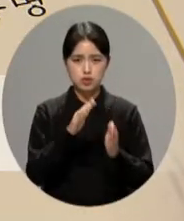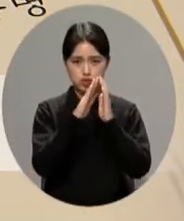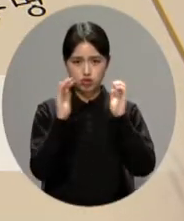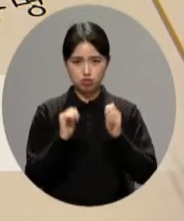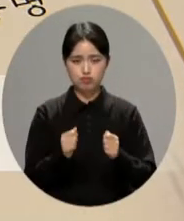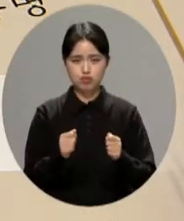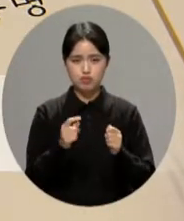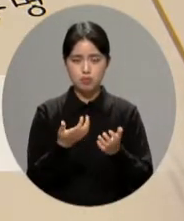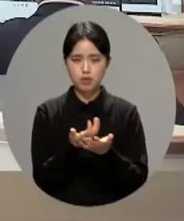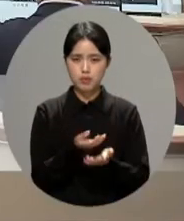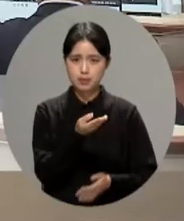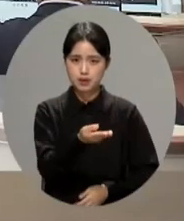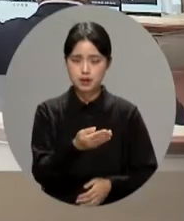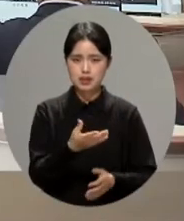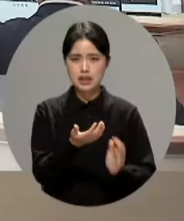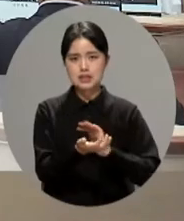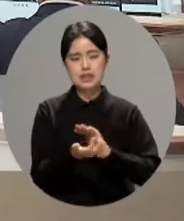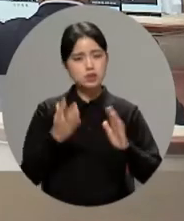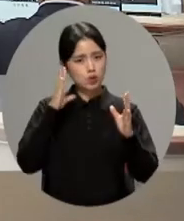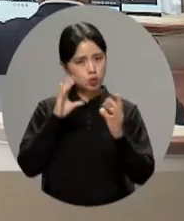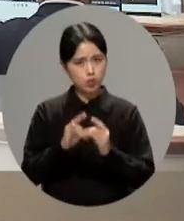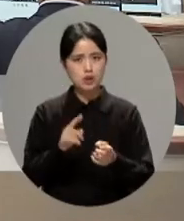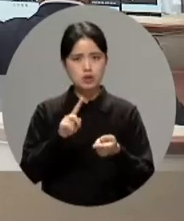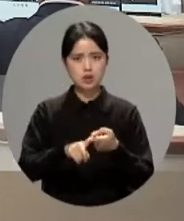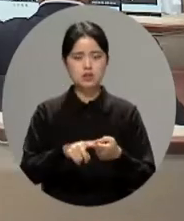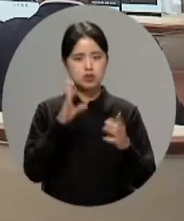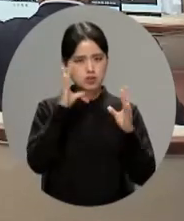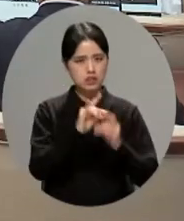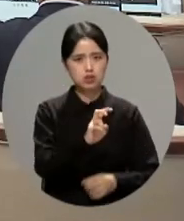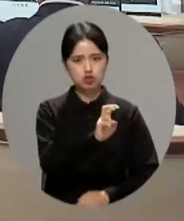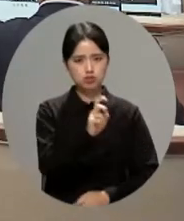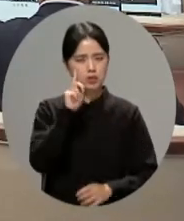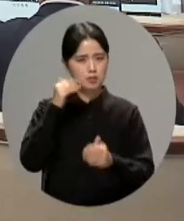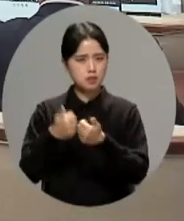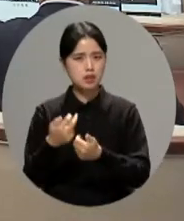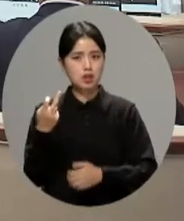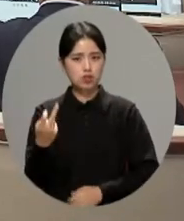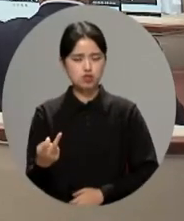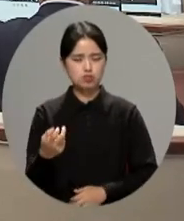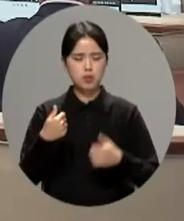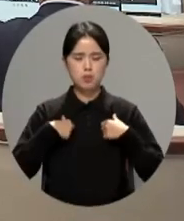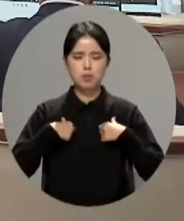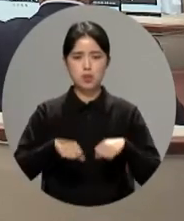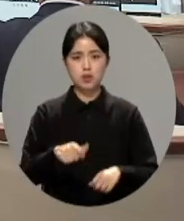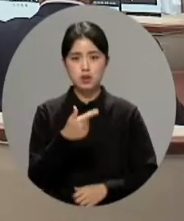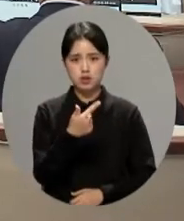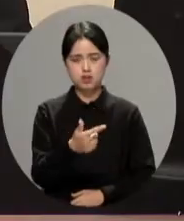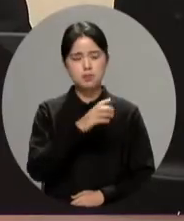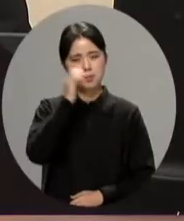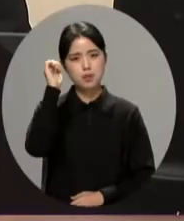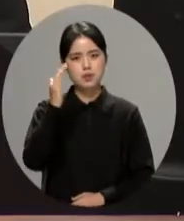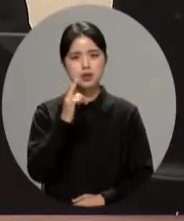제출한 명예 도민증 사전 동의안에 대해 찬성 승우표에 반대 12표 기권 6표로 통과시켰습니다